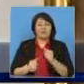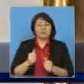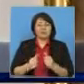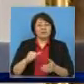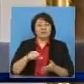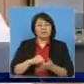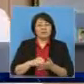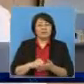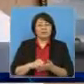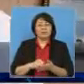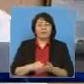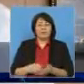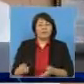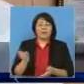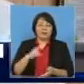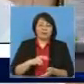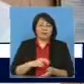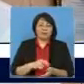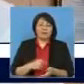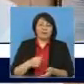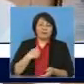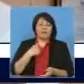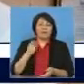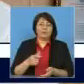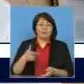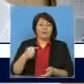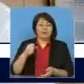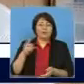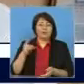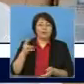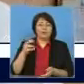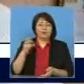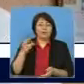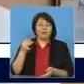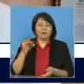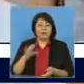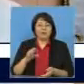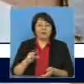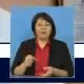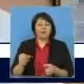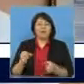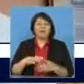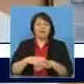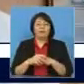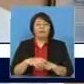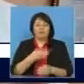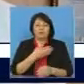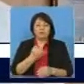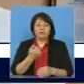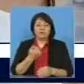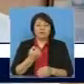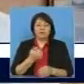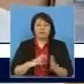Германии. Призвался в армию в Германии. В Германии еще борьбой я не занимался. Там, когда